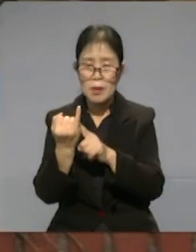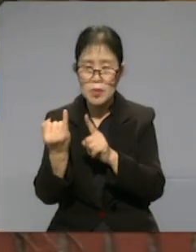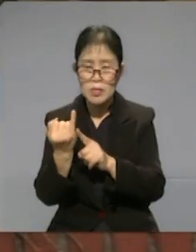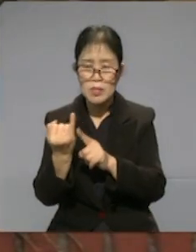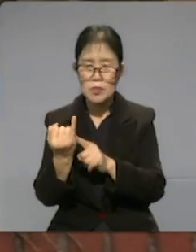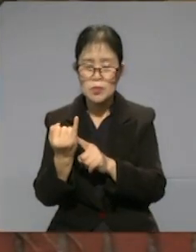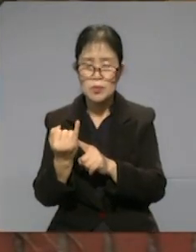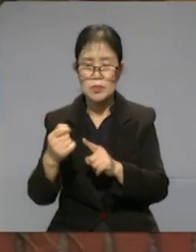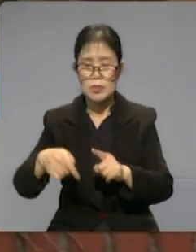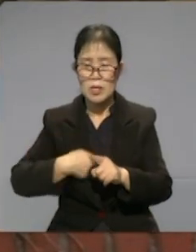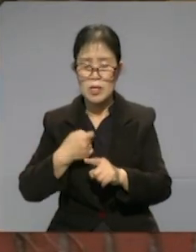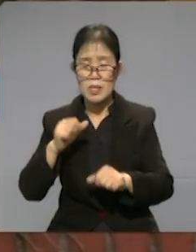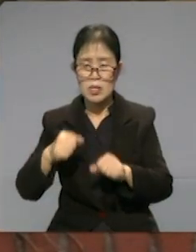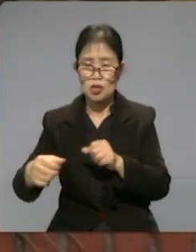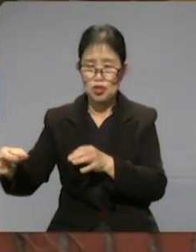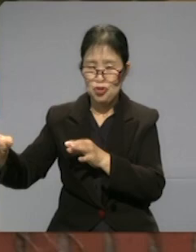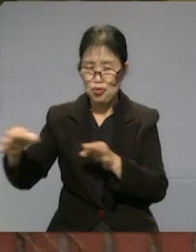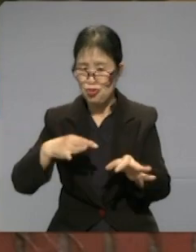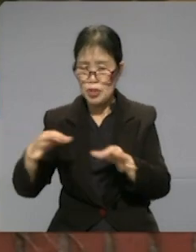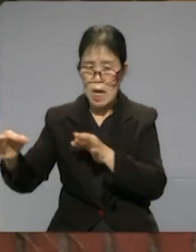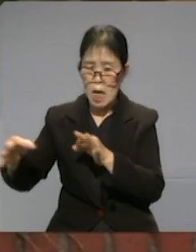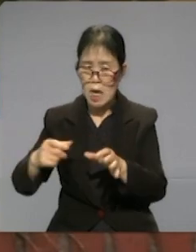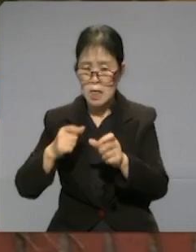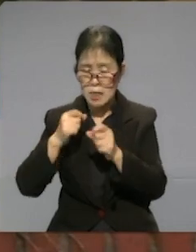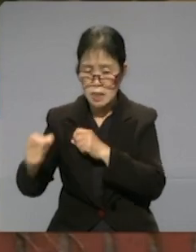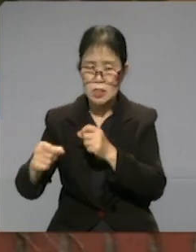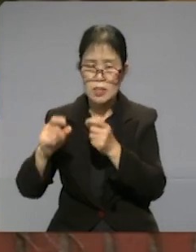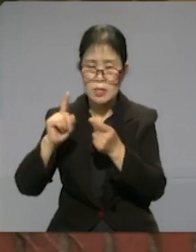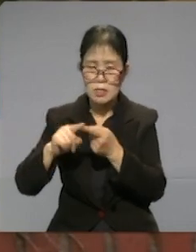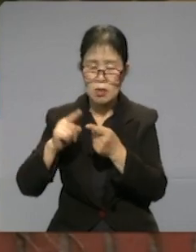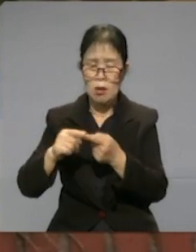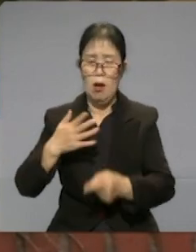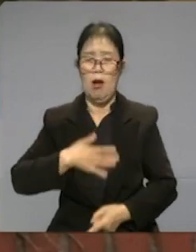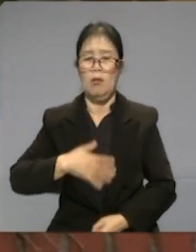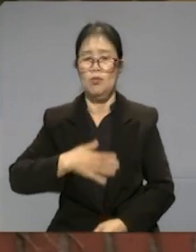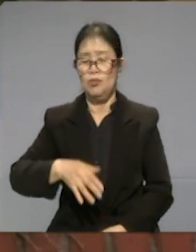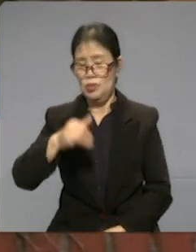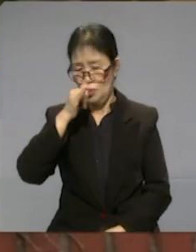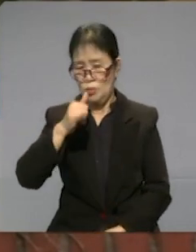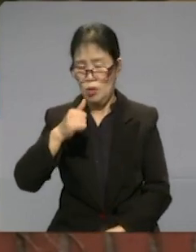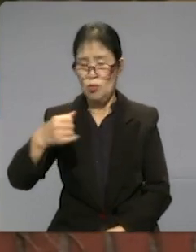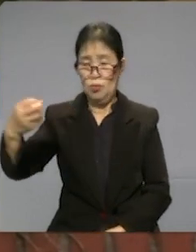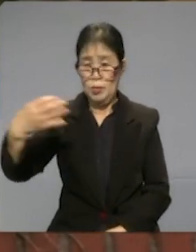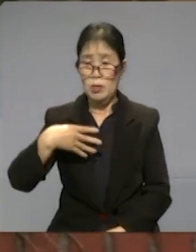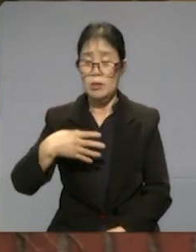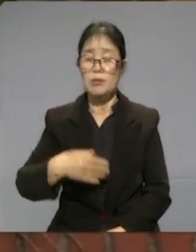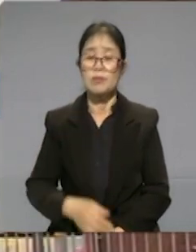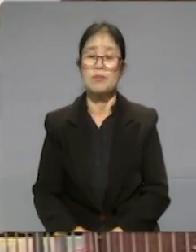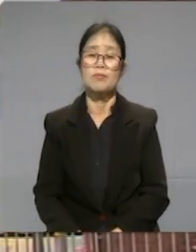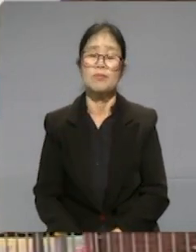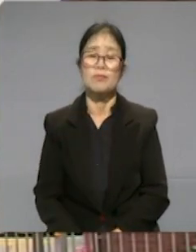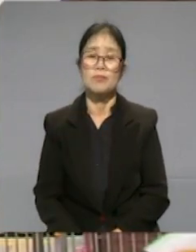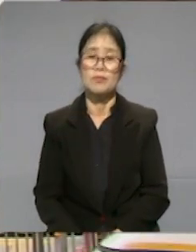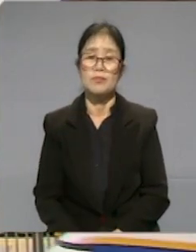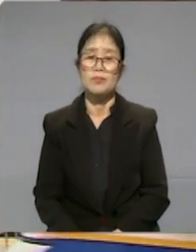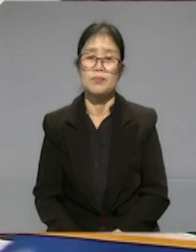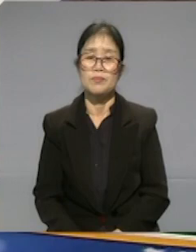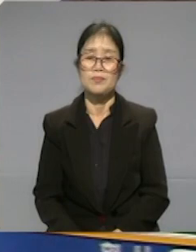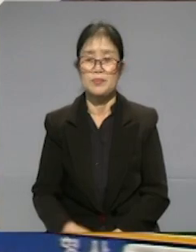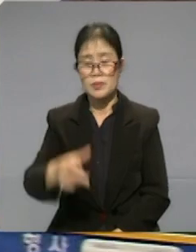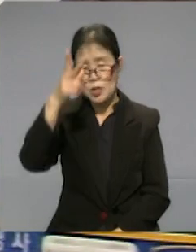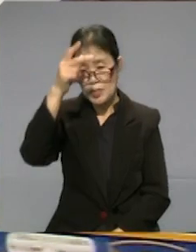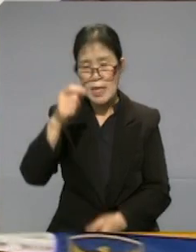이제 자기가 이렇게 그 투자 사기를 치는 거에 대해서 알고는 있었다라고 진술을 하고 있습니다